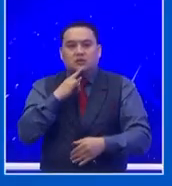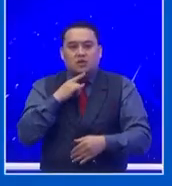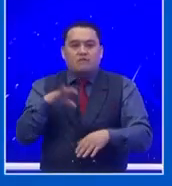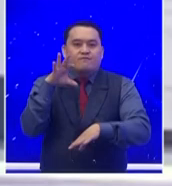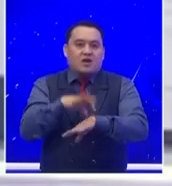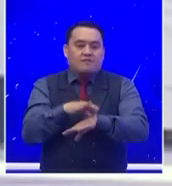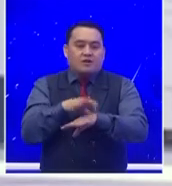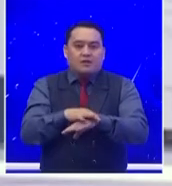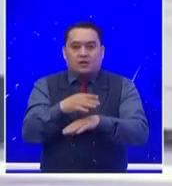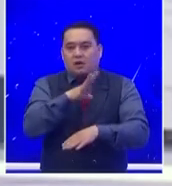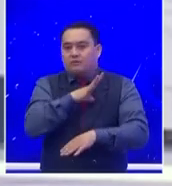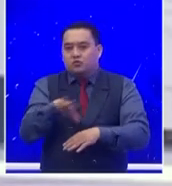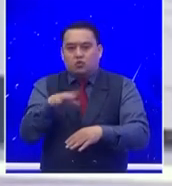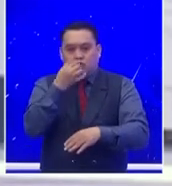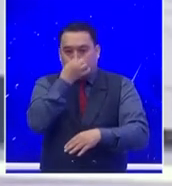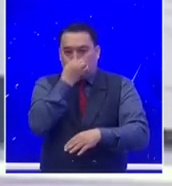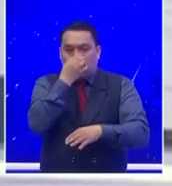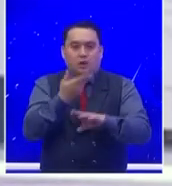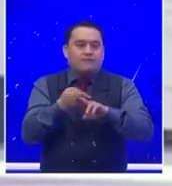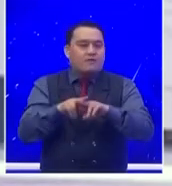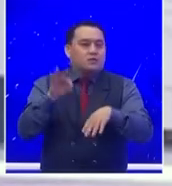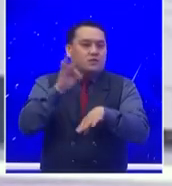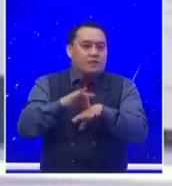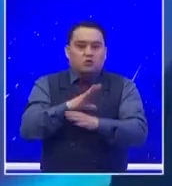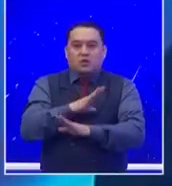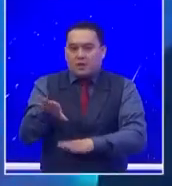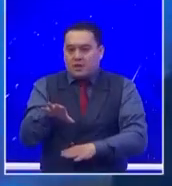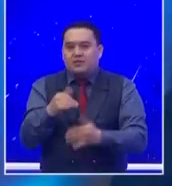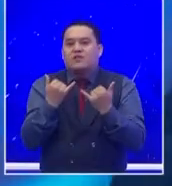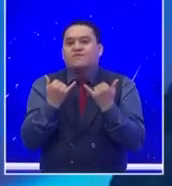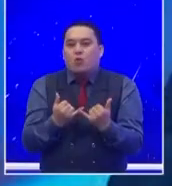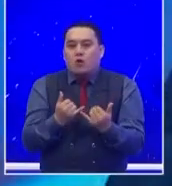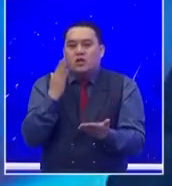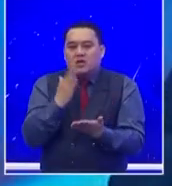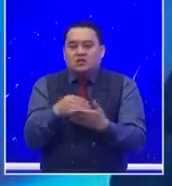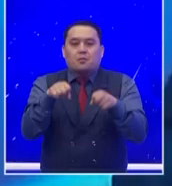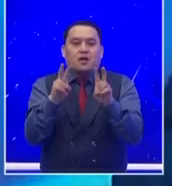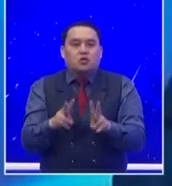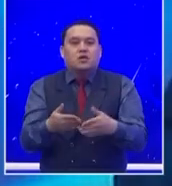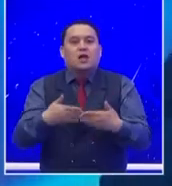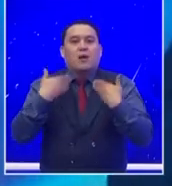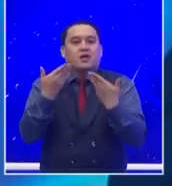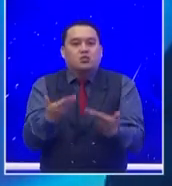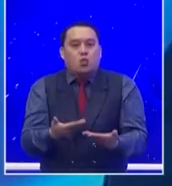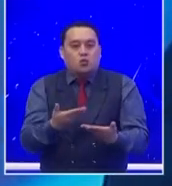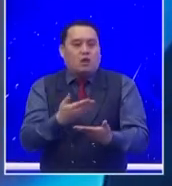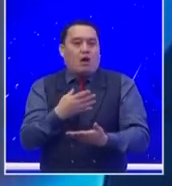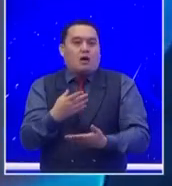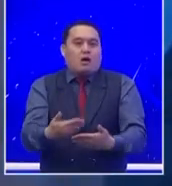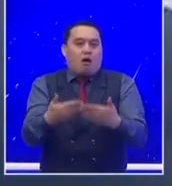казахстану не выявлено ни единого случая заражения коронавирусом но все же специалисты рекомендуют жителям республики